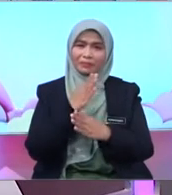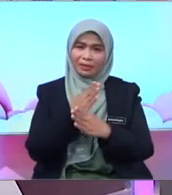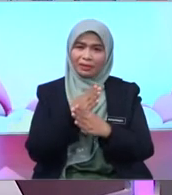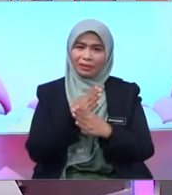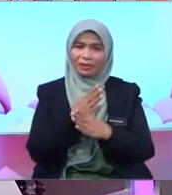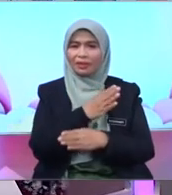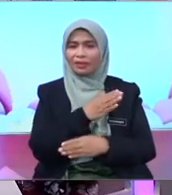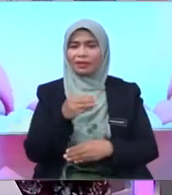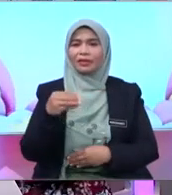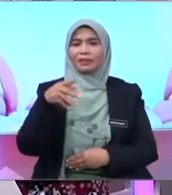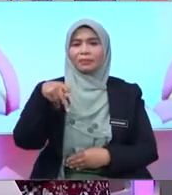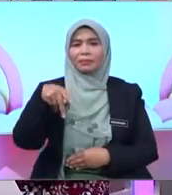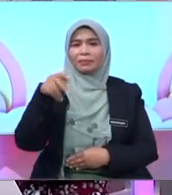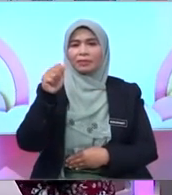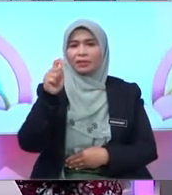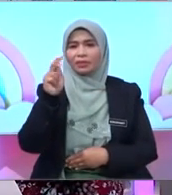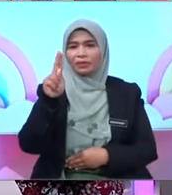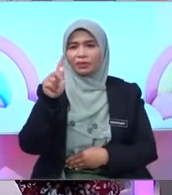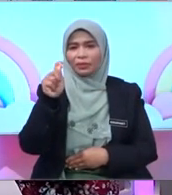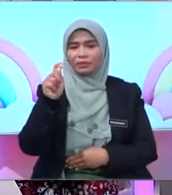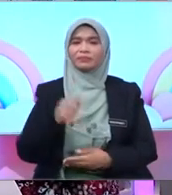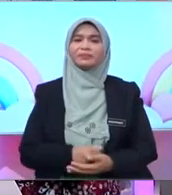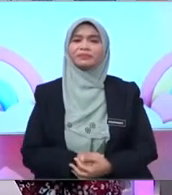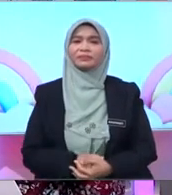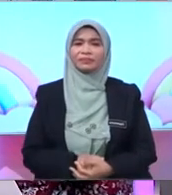patut Oke segitu tengok